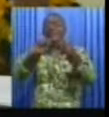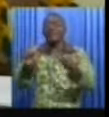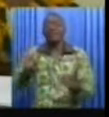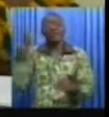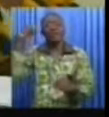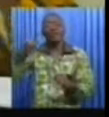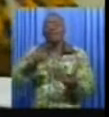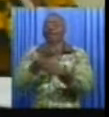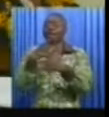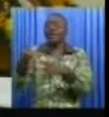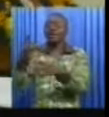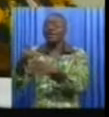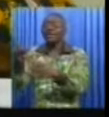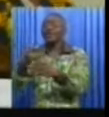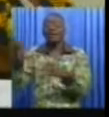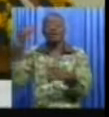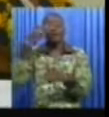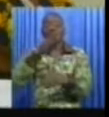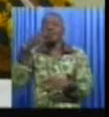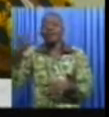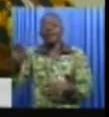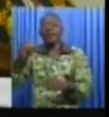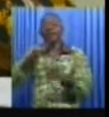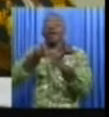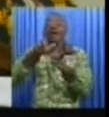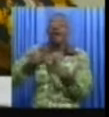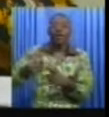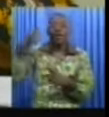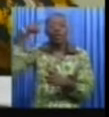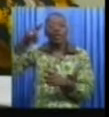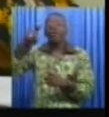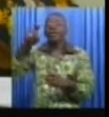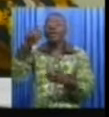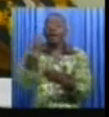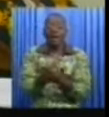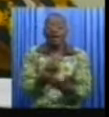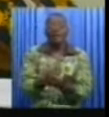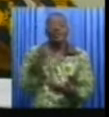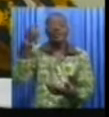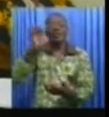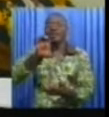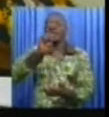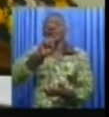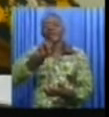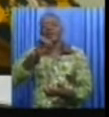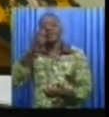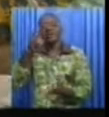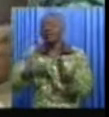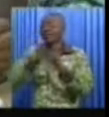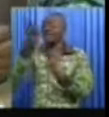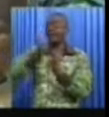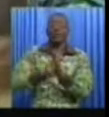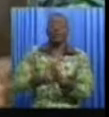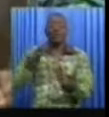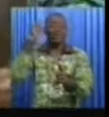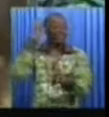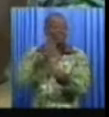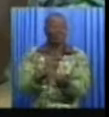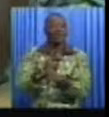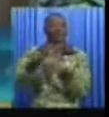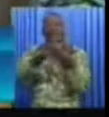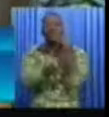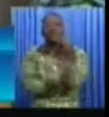à diviser les Burkinabés alors que l'argent du Sénat peut servir au développement concret du pays? Ce n'est pas